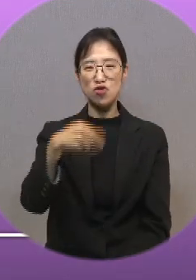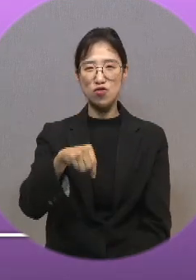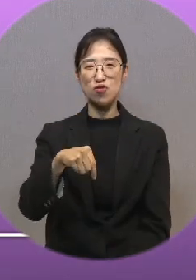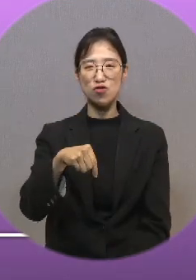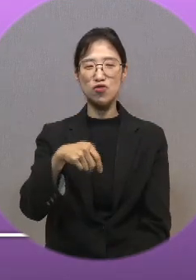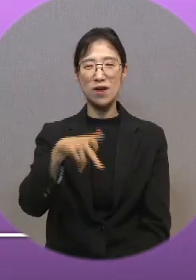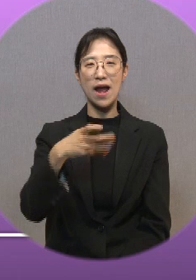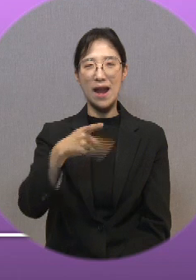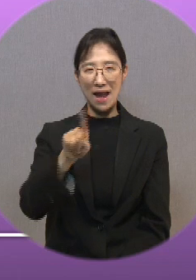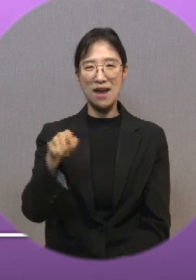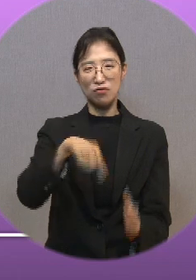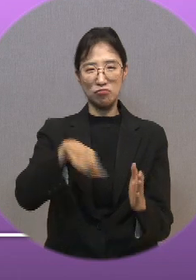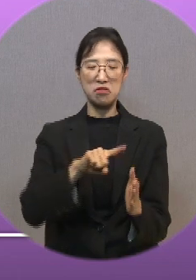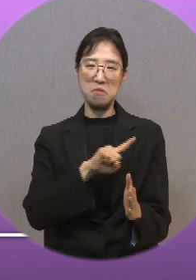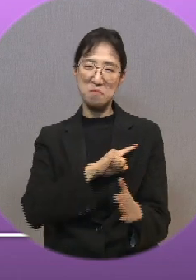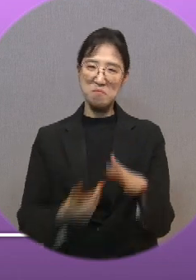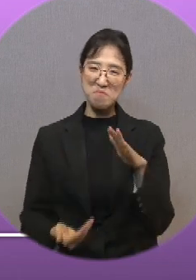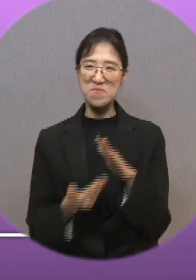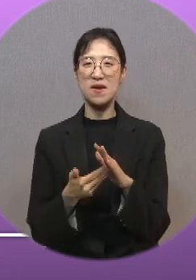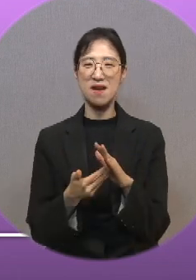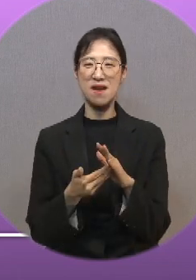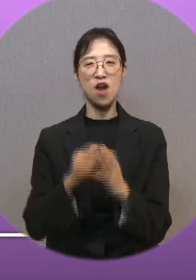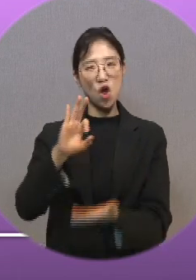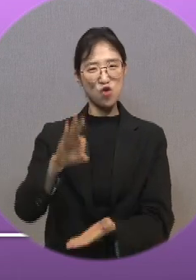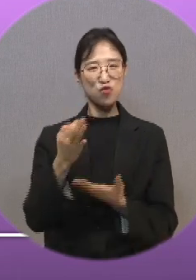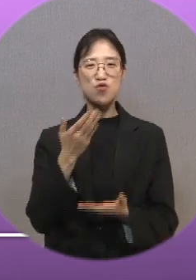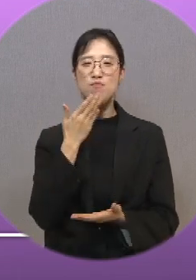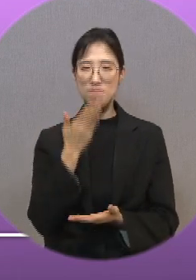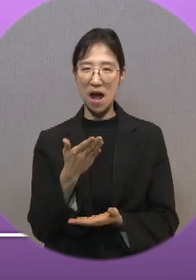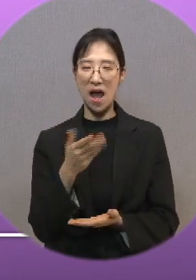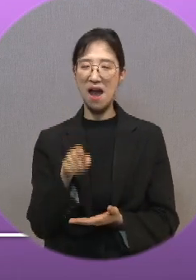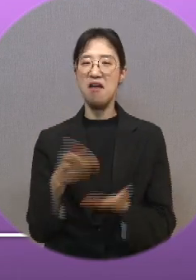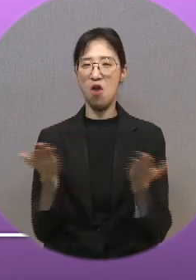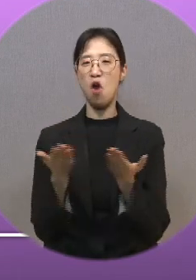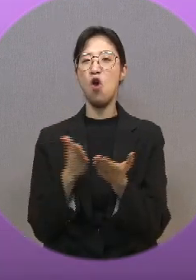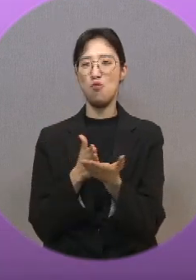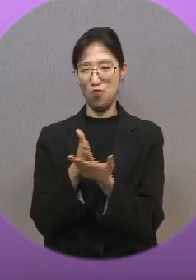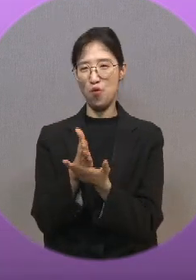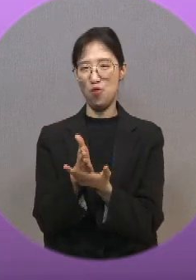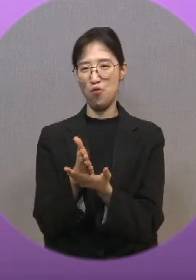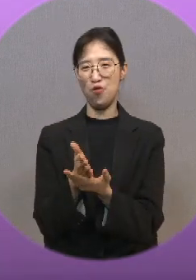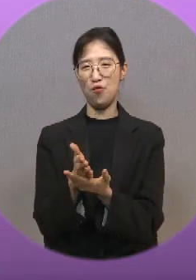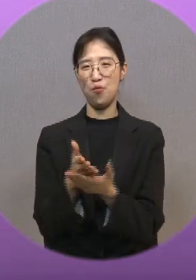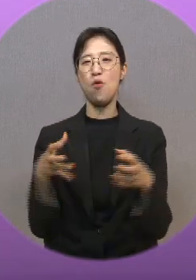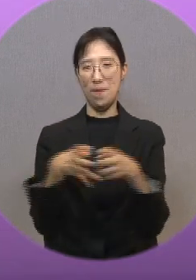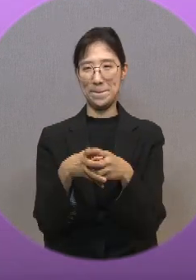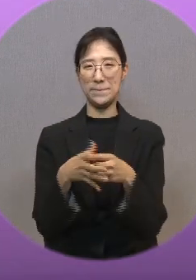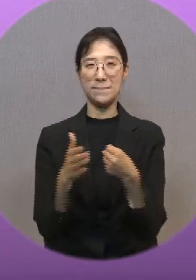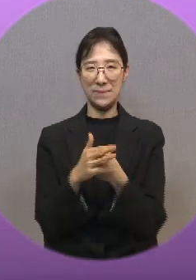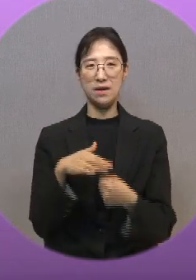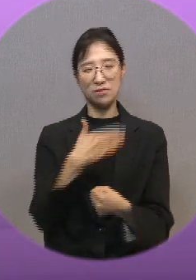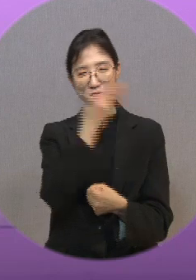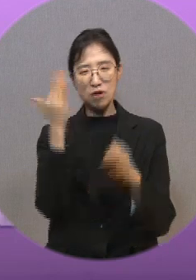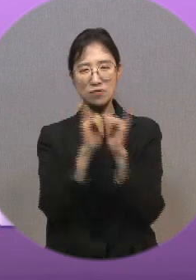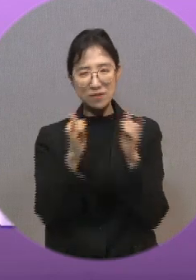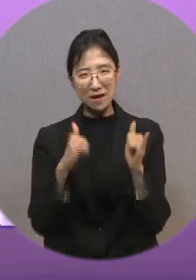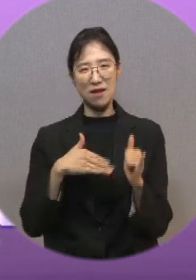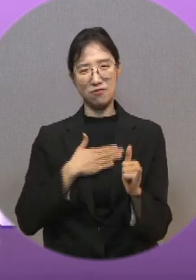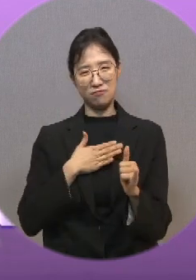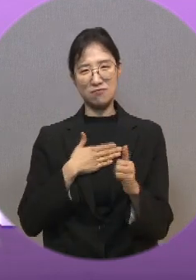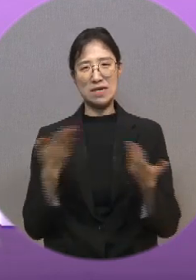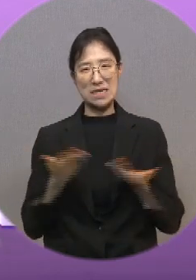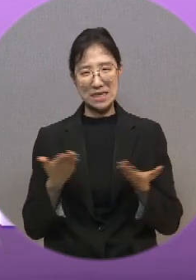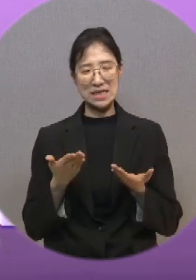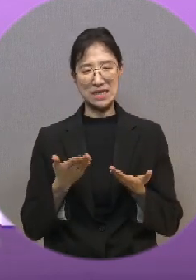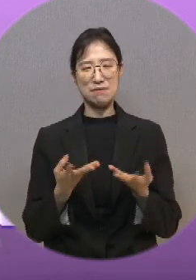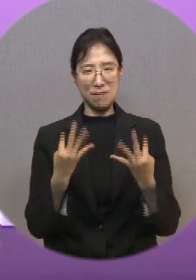세상이 이렇게 수입을 낼 수 있는 업종에 속해 있습니다. 젊은 친구들이 우리 직종에 많이 취직을